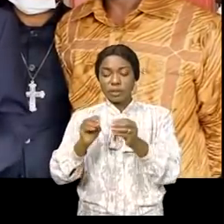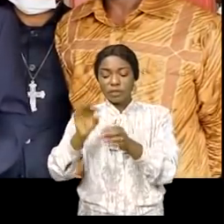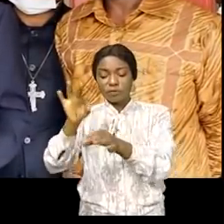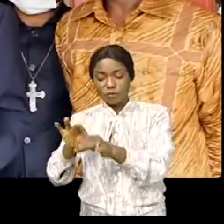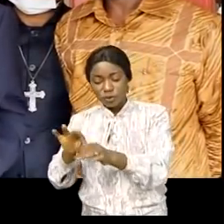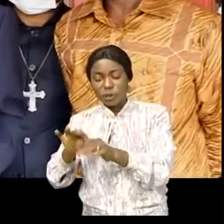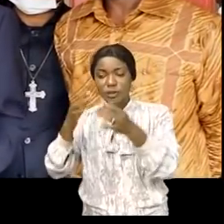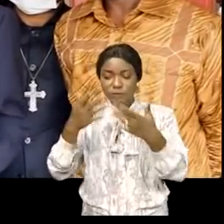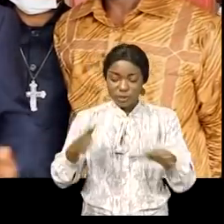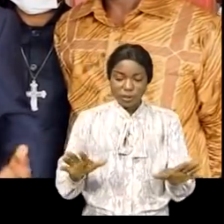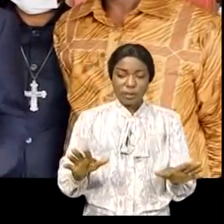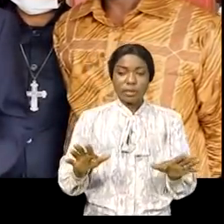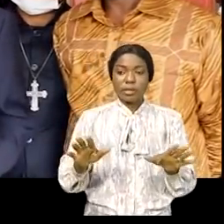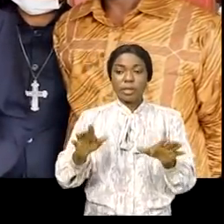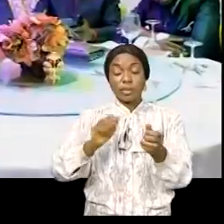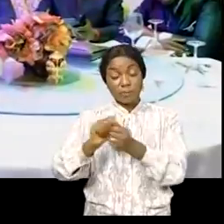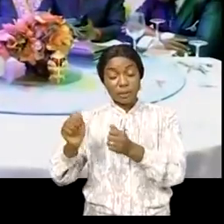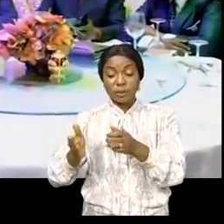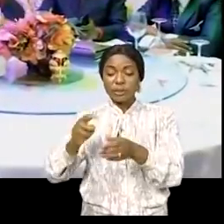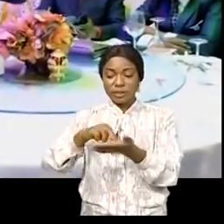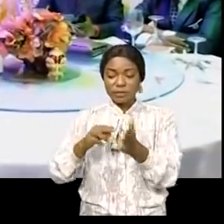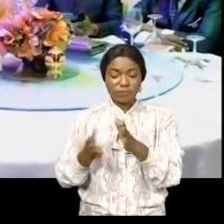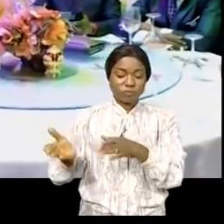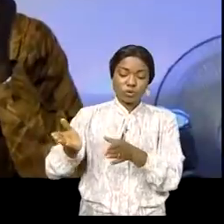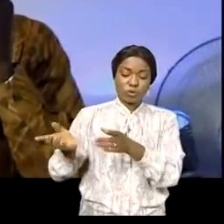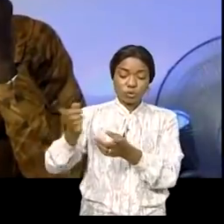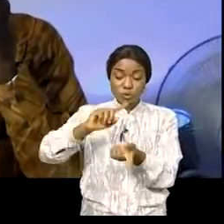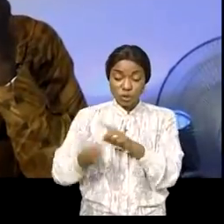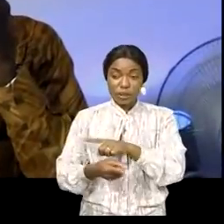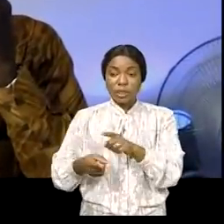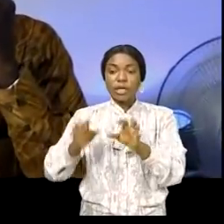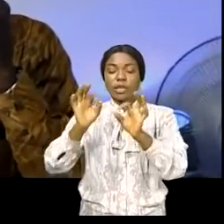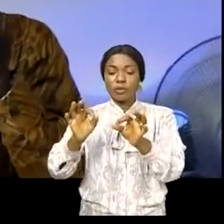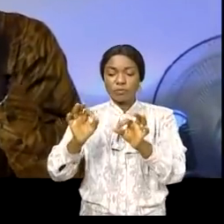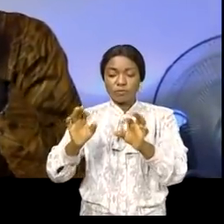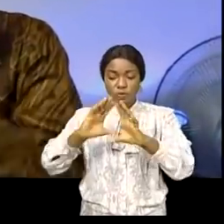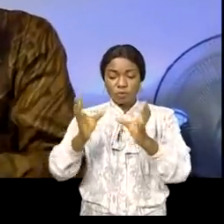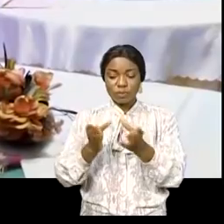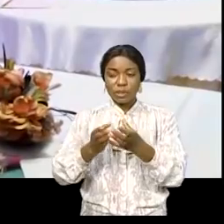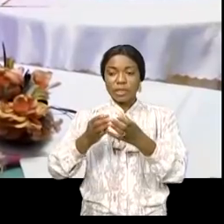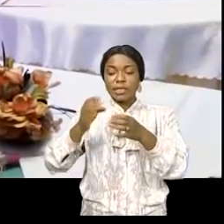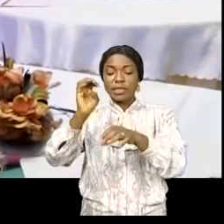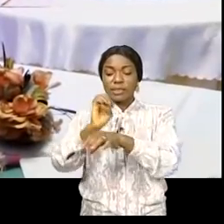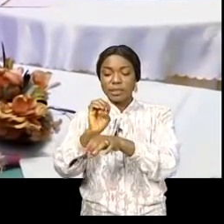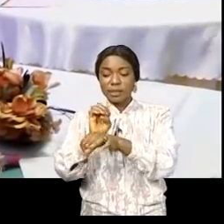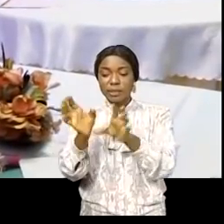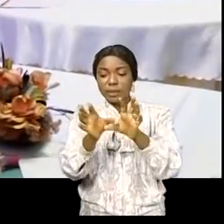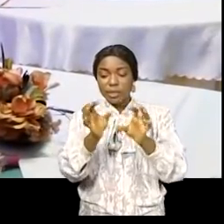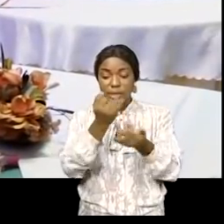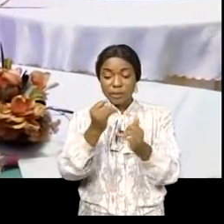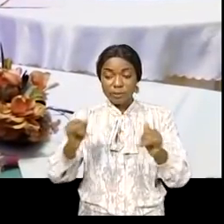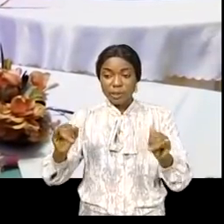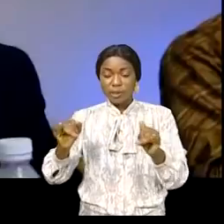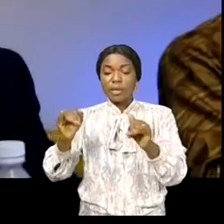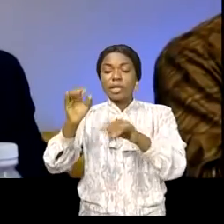tout. C'est fini, c'est une page tournée. Le nouveau comité de l'Union des Églises indépendantes du Congo, chapeauté par le bishop